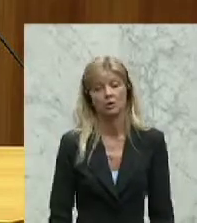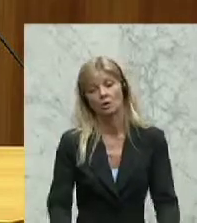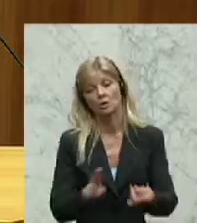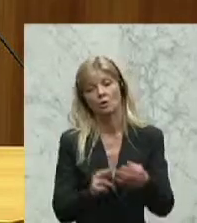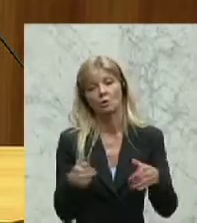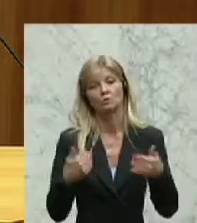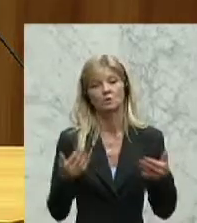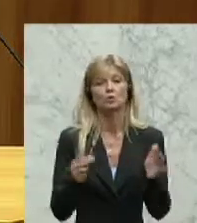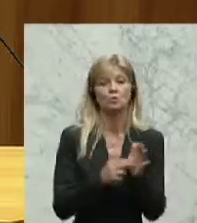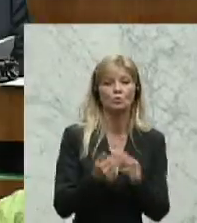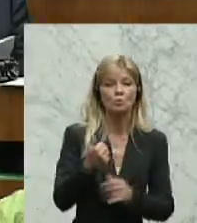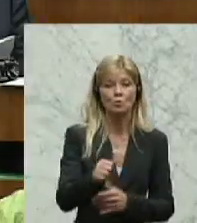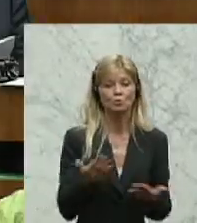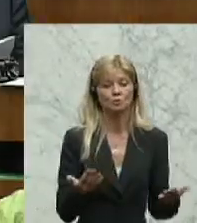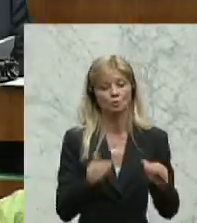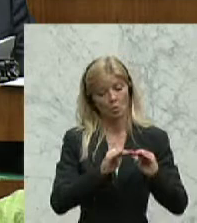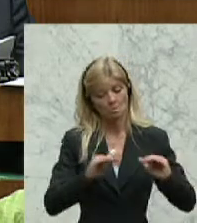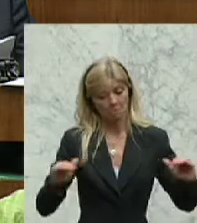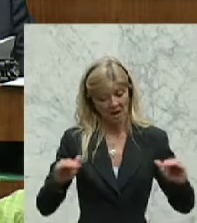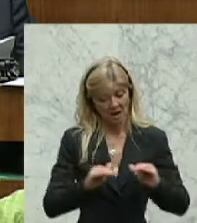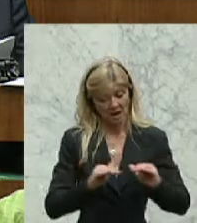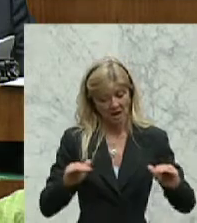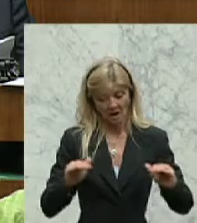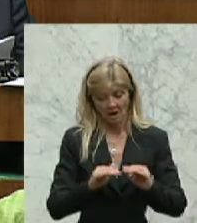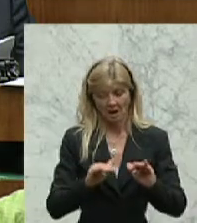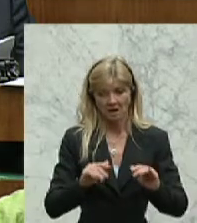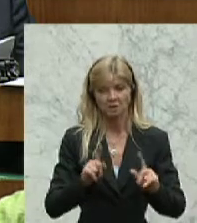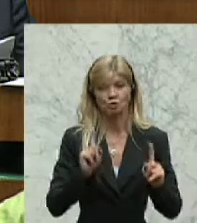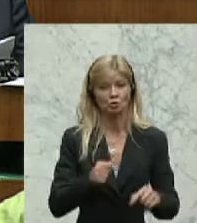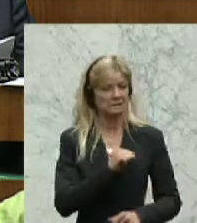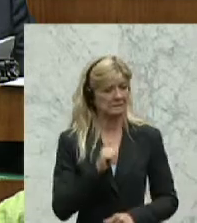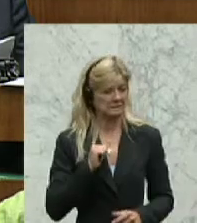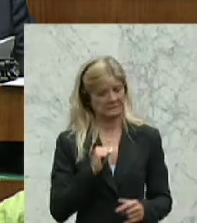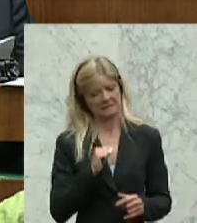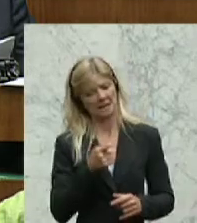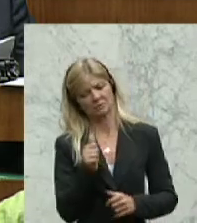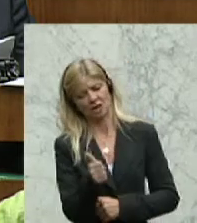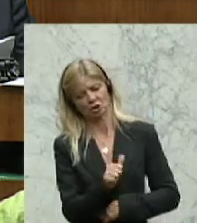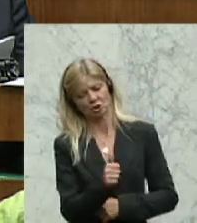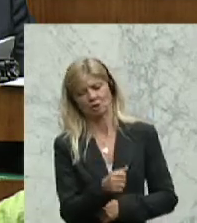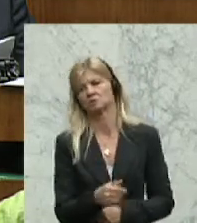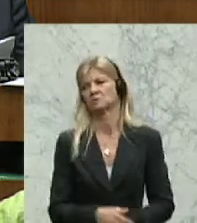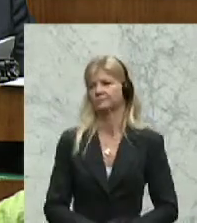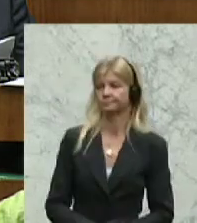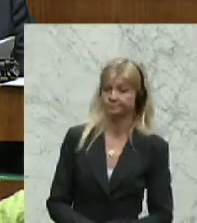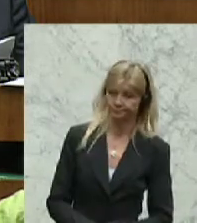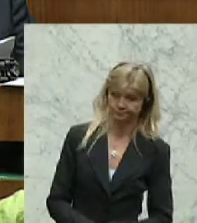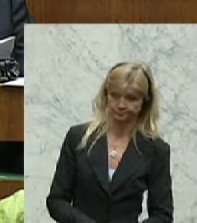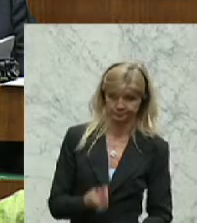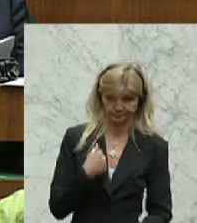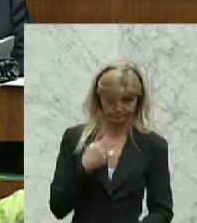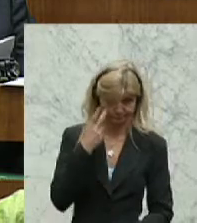basis seiner selbst bemessung von statten gehen soll natürlich schaue mal an wie die leute nachher ihre eigene familie